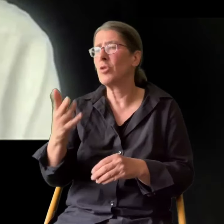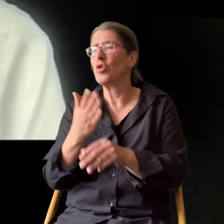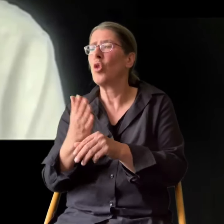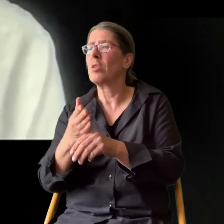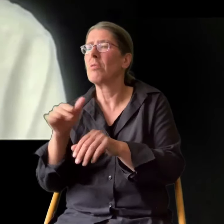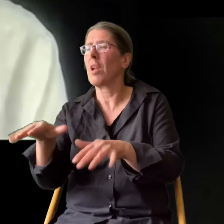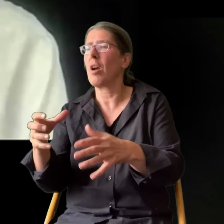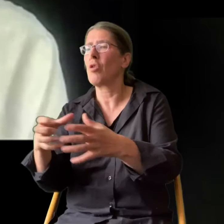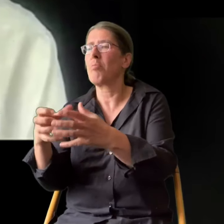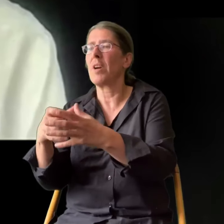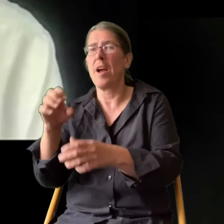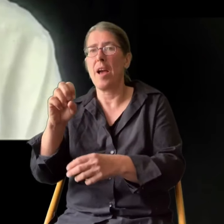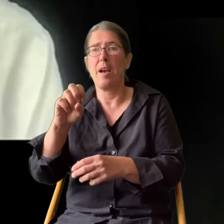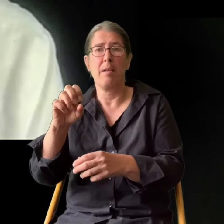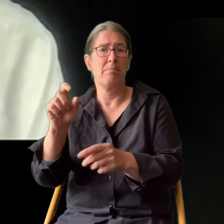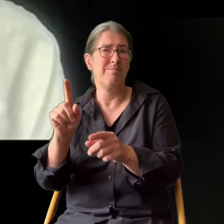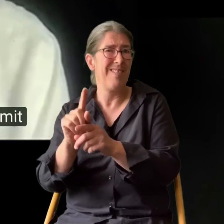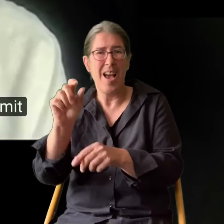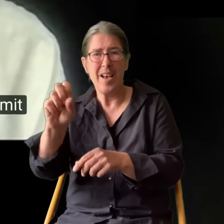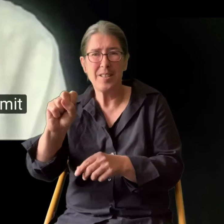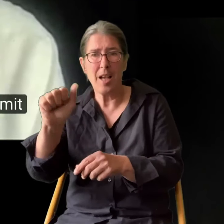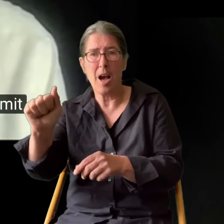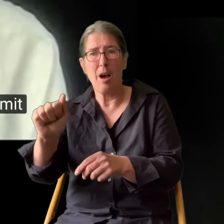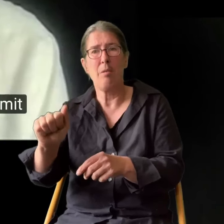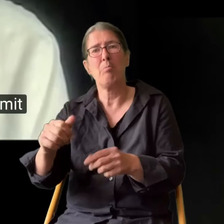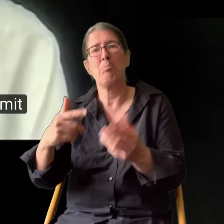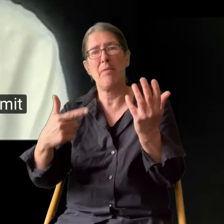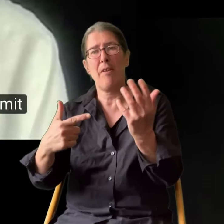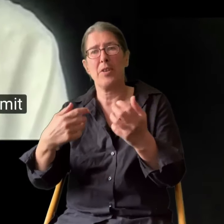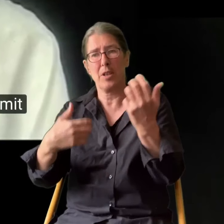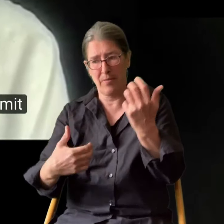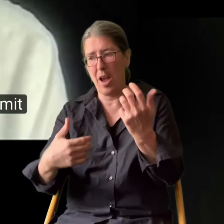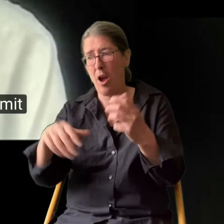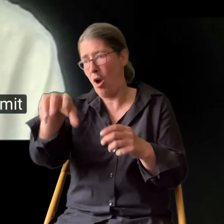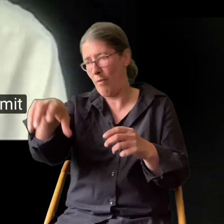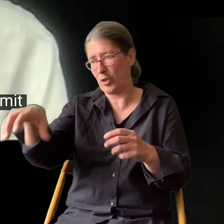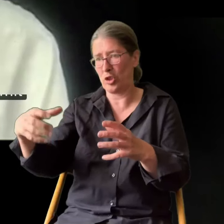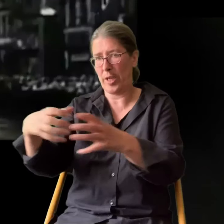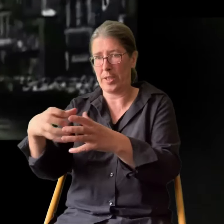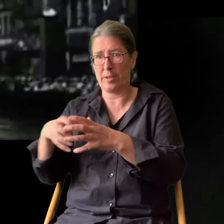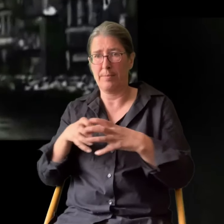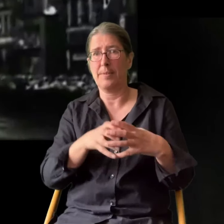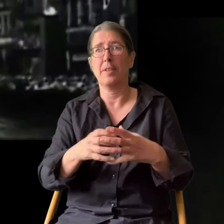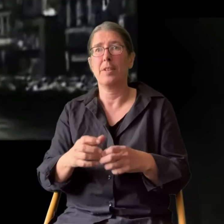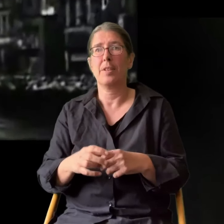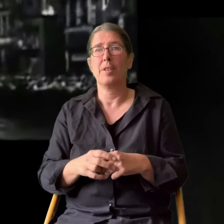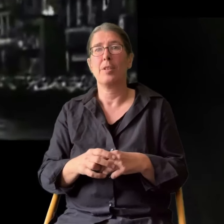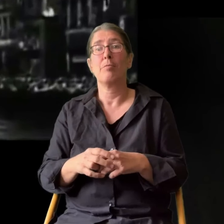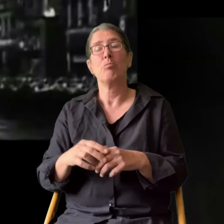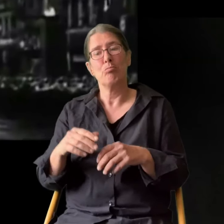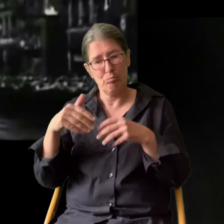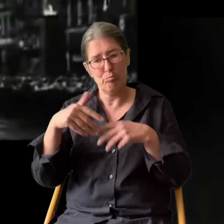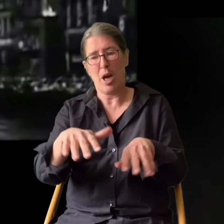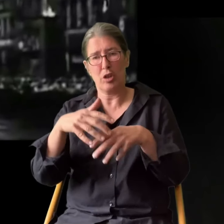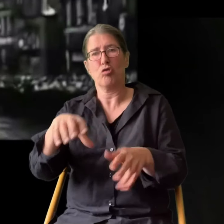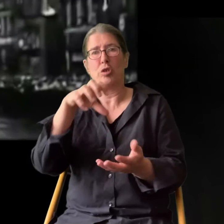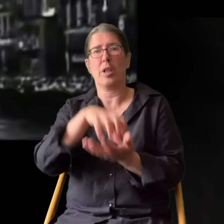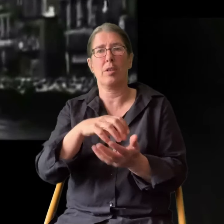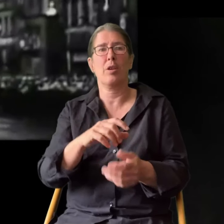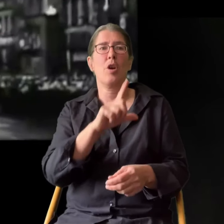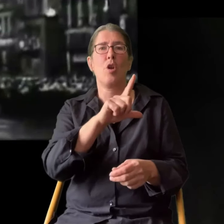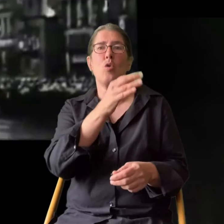gruppenweise die SA bewaffnet mit Gewehren aufgestellt worden. Zum Marsch durch die Stadt